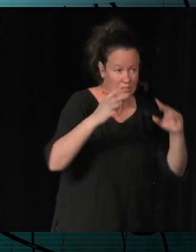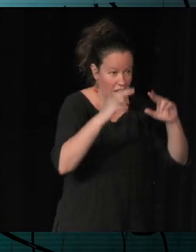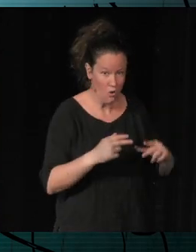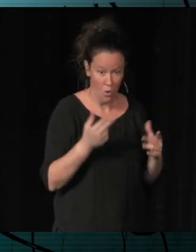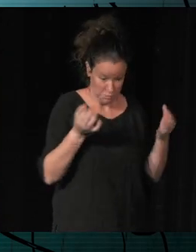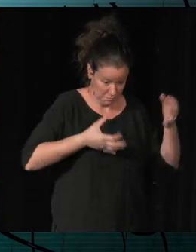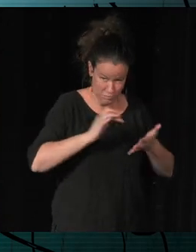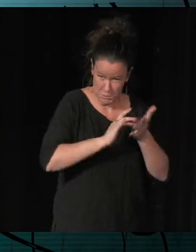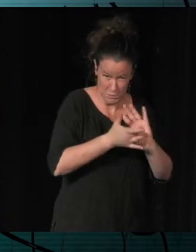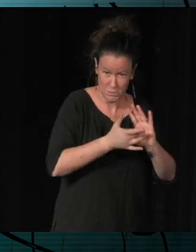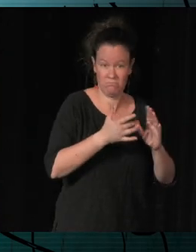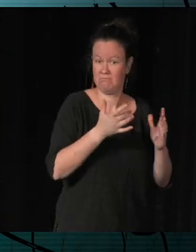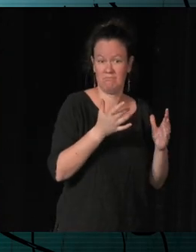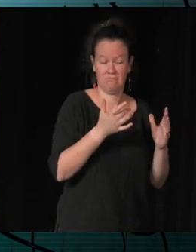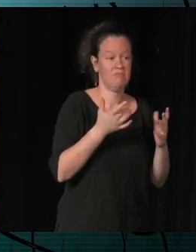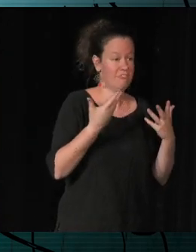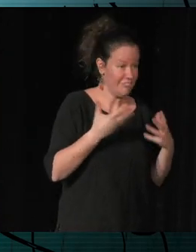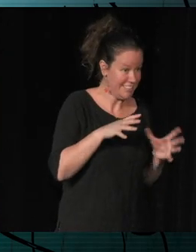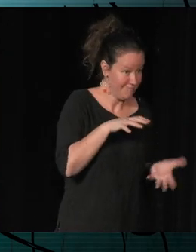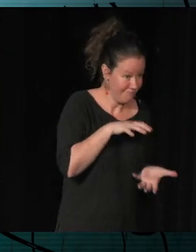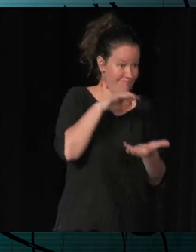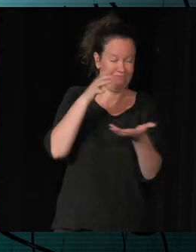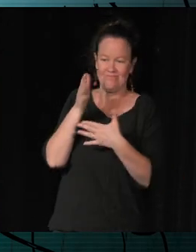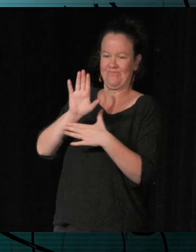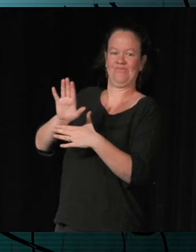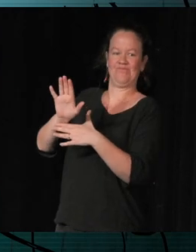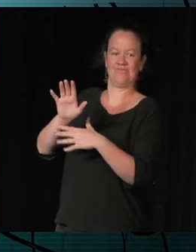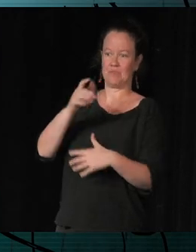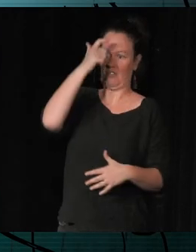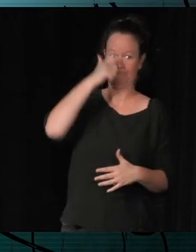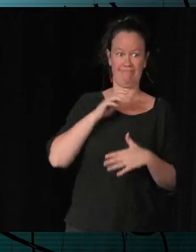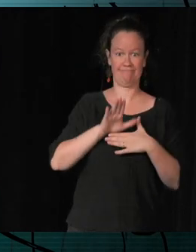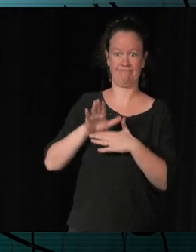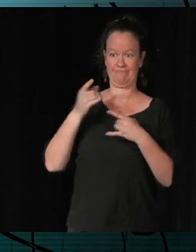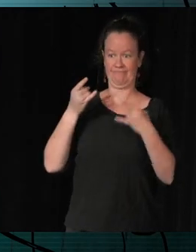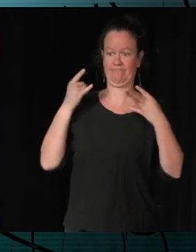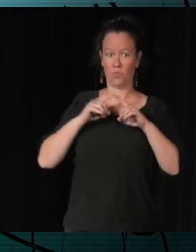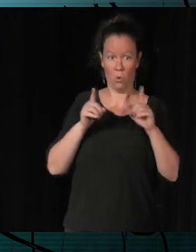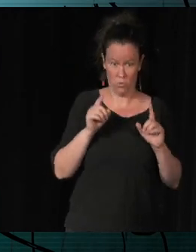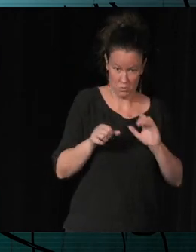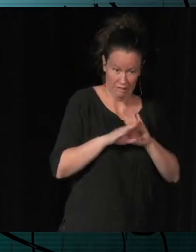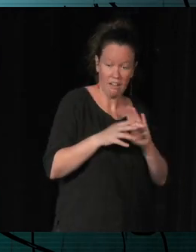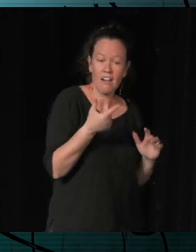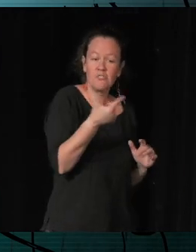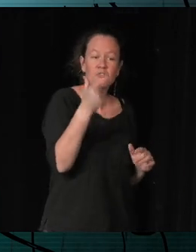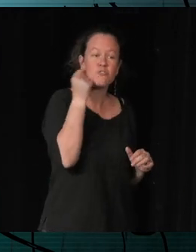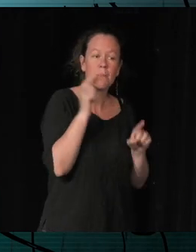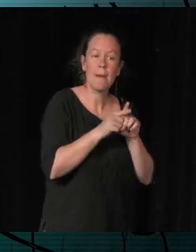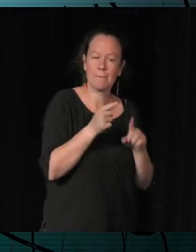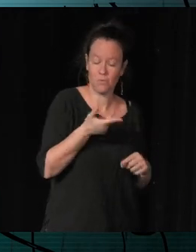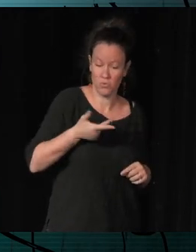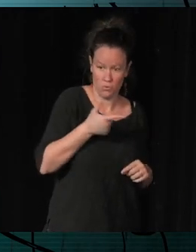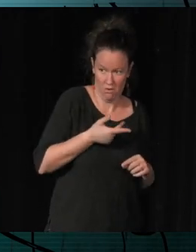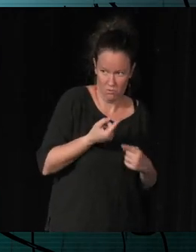train de programmer nos trucs et après le montrer aux gens c'était le but c'était pas du tout de se mettre en avant ils sont un peu comme moi on est plutôt timide plutôt c'était pas le but